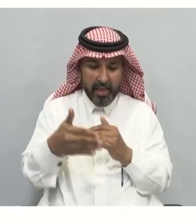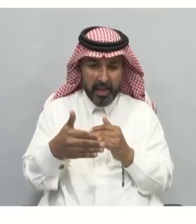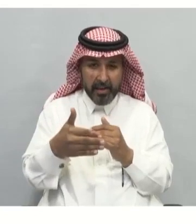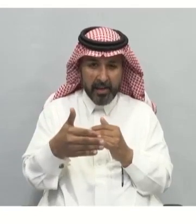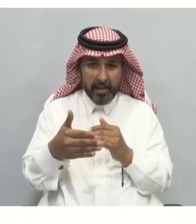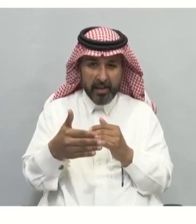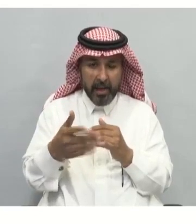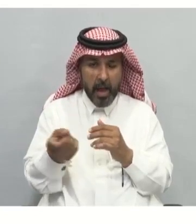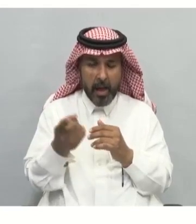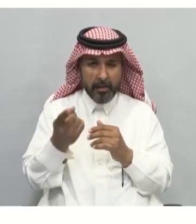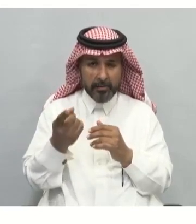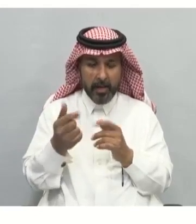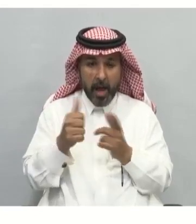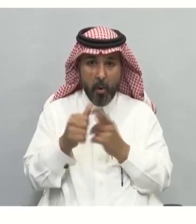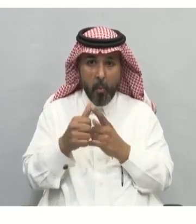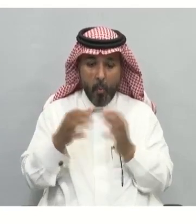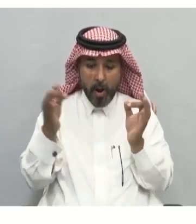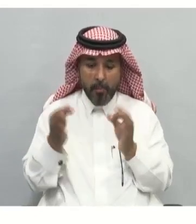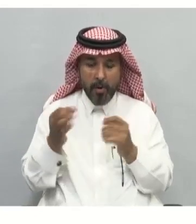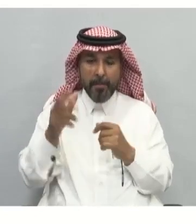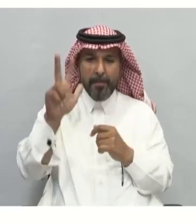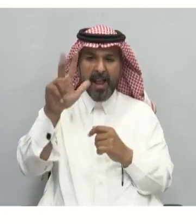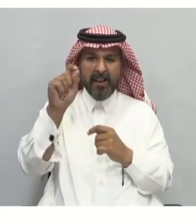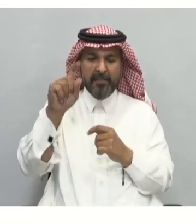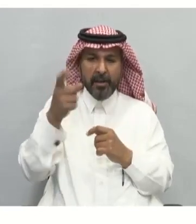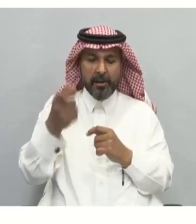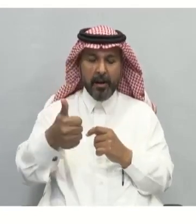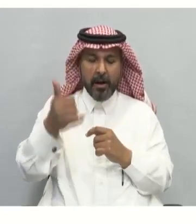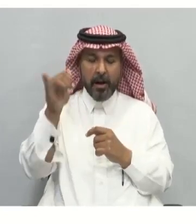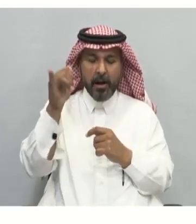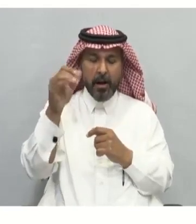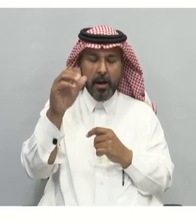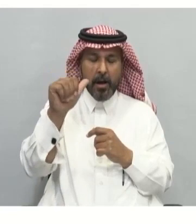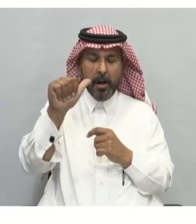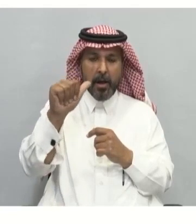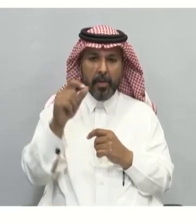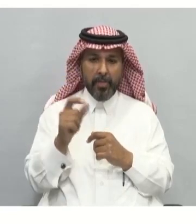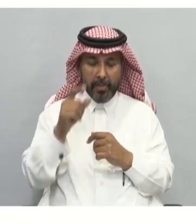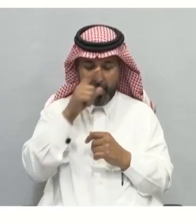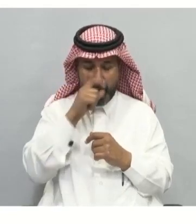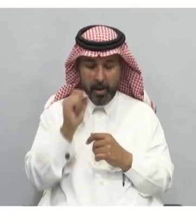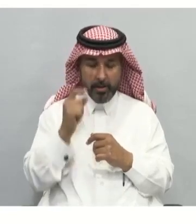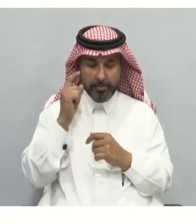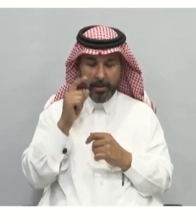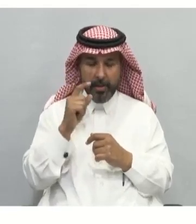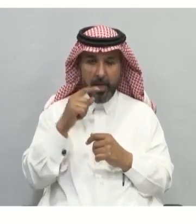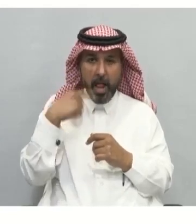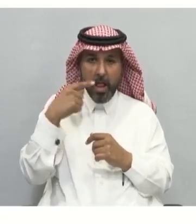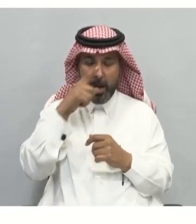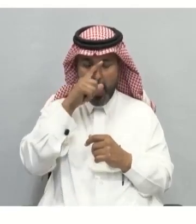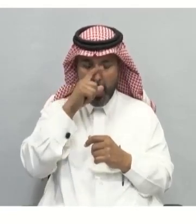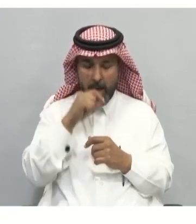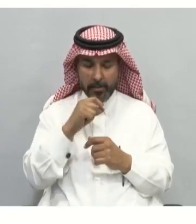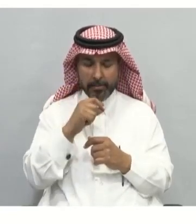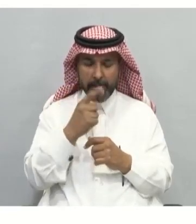بالنوافل لماذا ما سبب ذلك وذلك لان الفرائض اهم واحب الى الله تعالى ولذلك